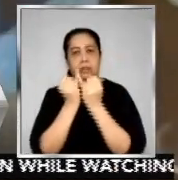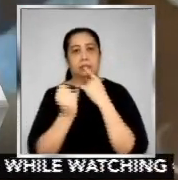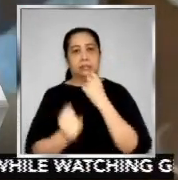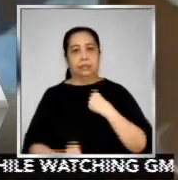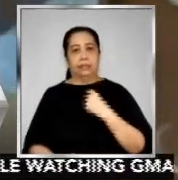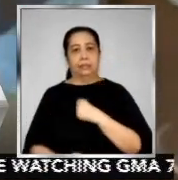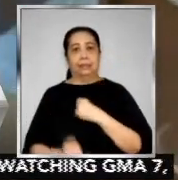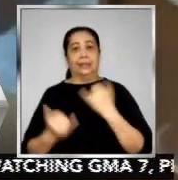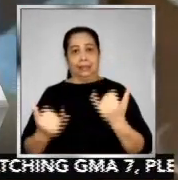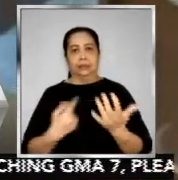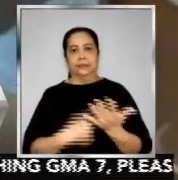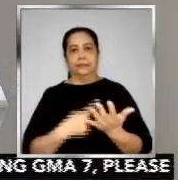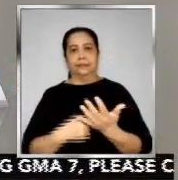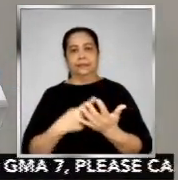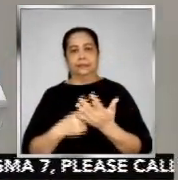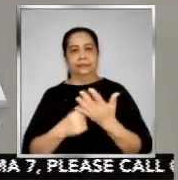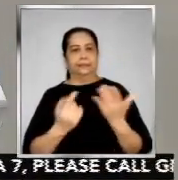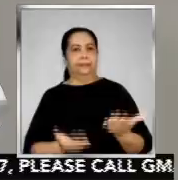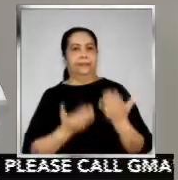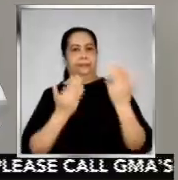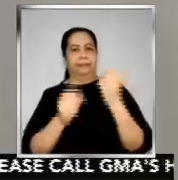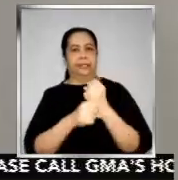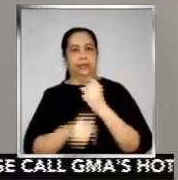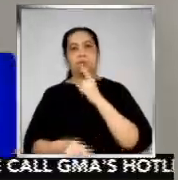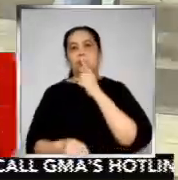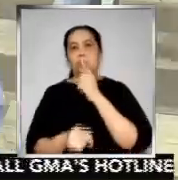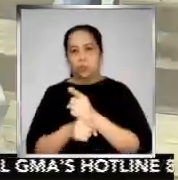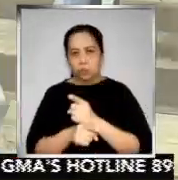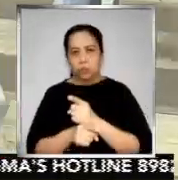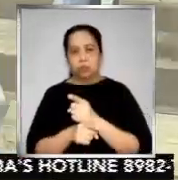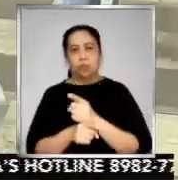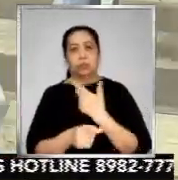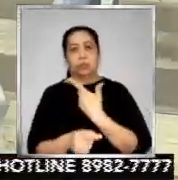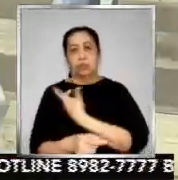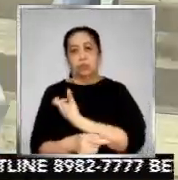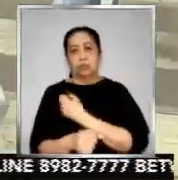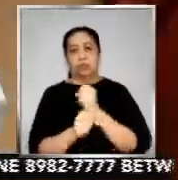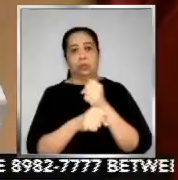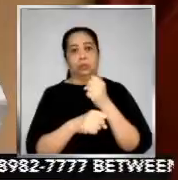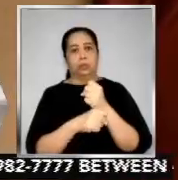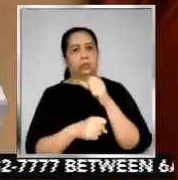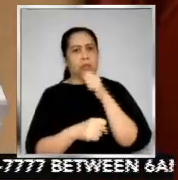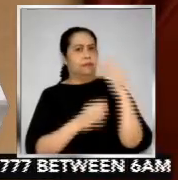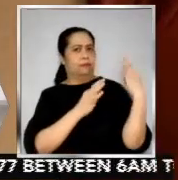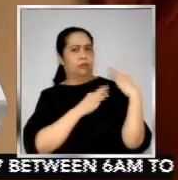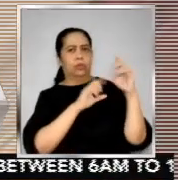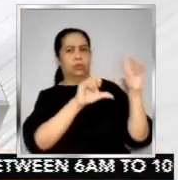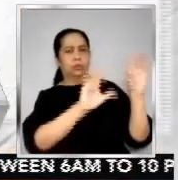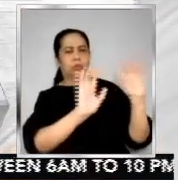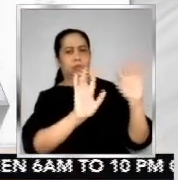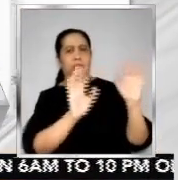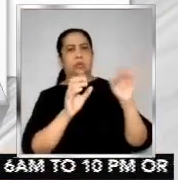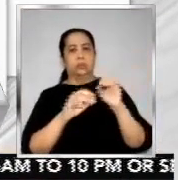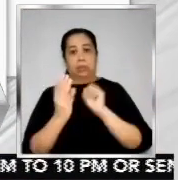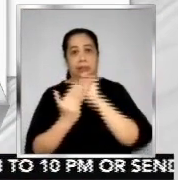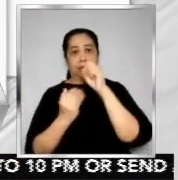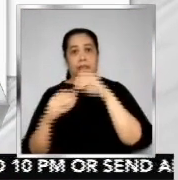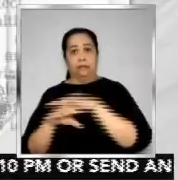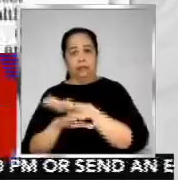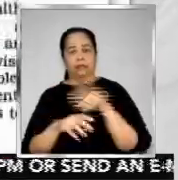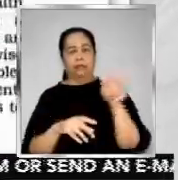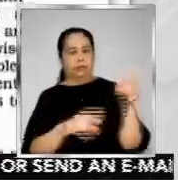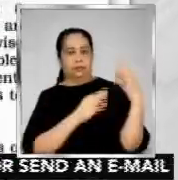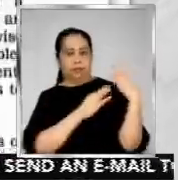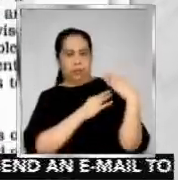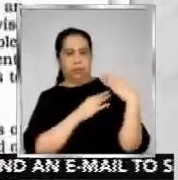panukalang batas na magbibigay kasiguruhan sa mga vaccine manufacturers na hindi nila kasalanan ang magkaka-side effects. Pero sa panukalang batas